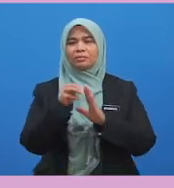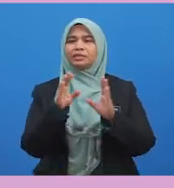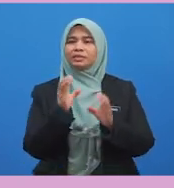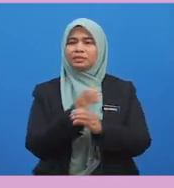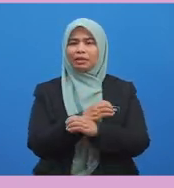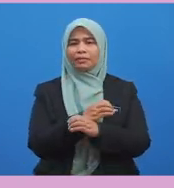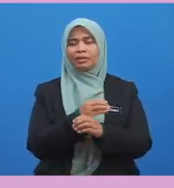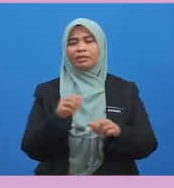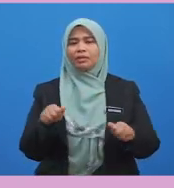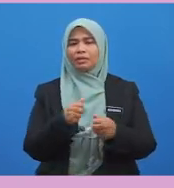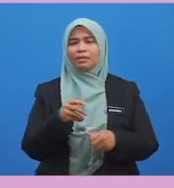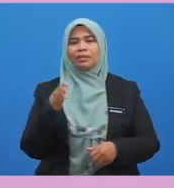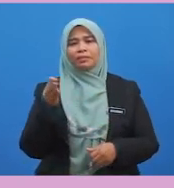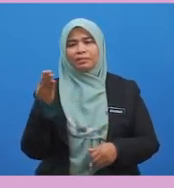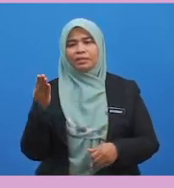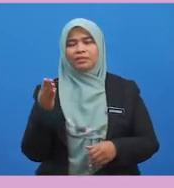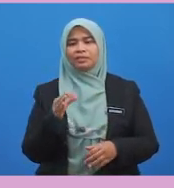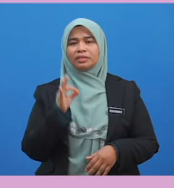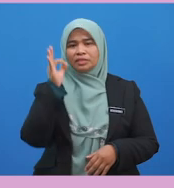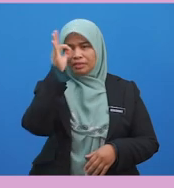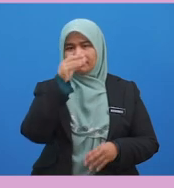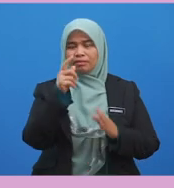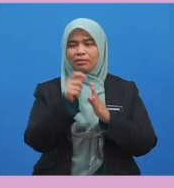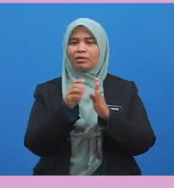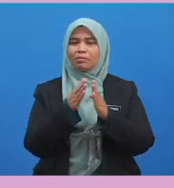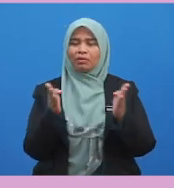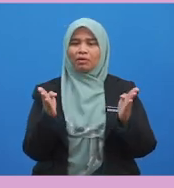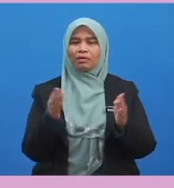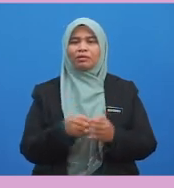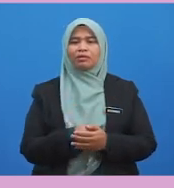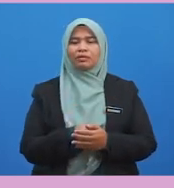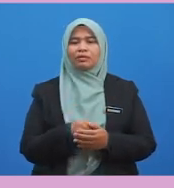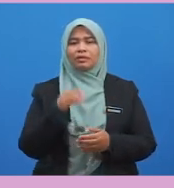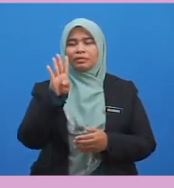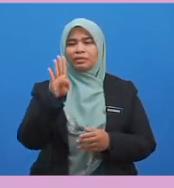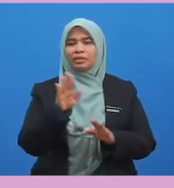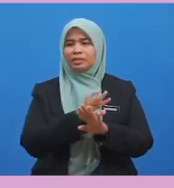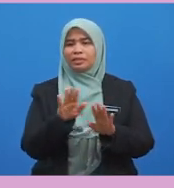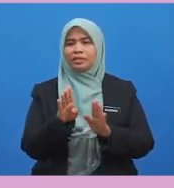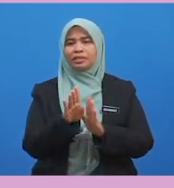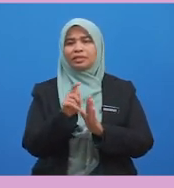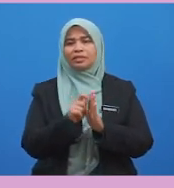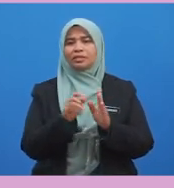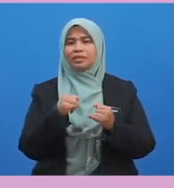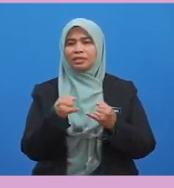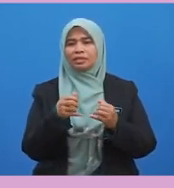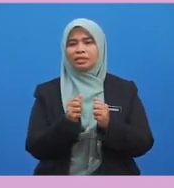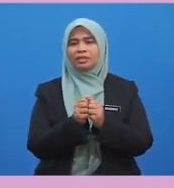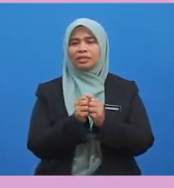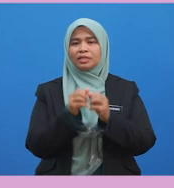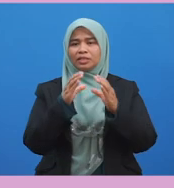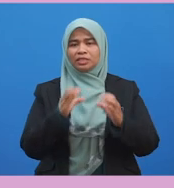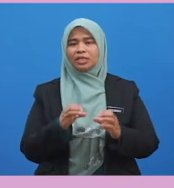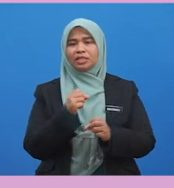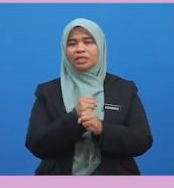biasa. Ketiga, bersifat terbuka. Keempat, tidak terikat dengan cara kerja